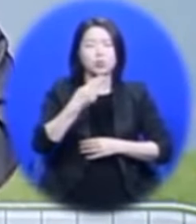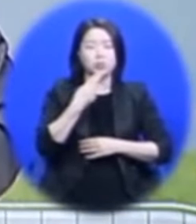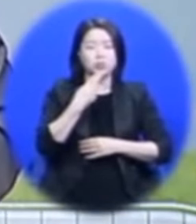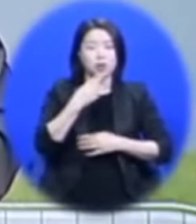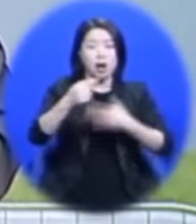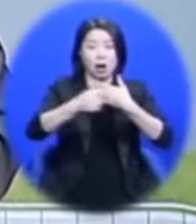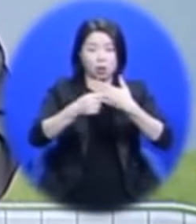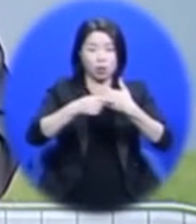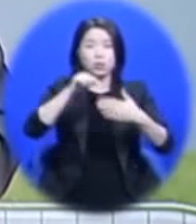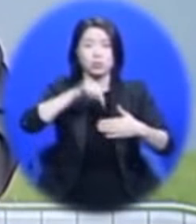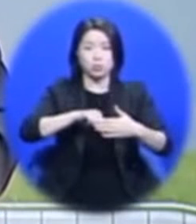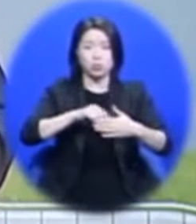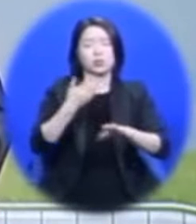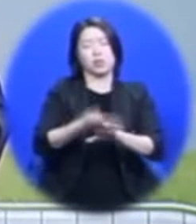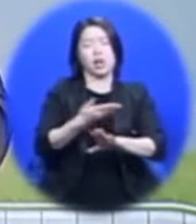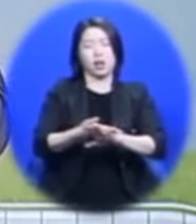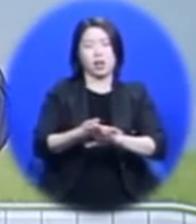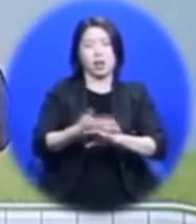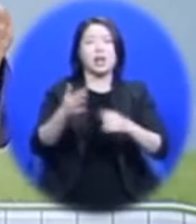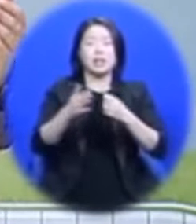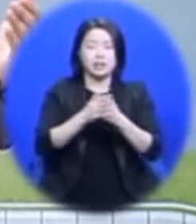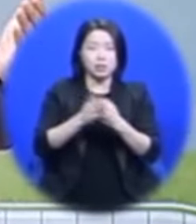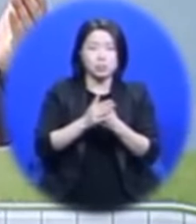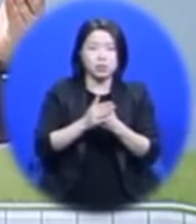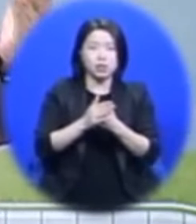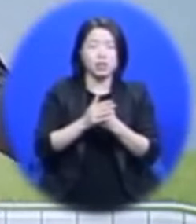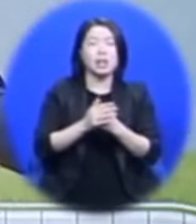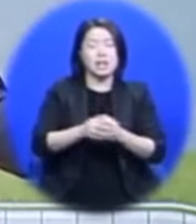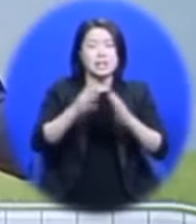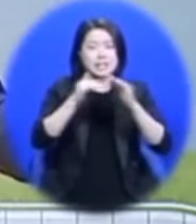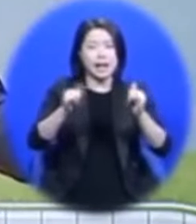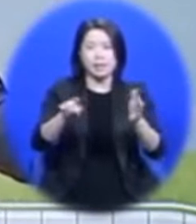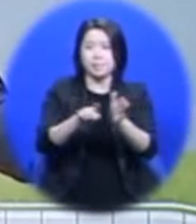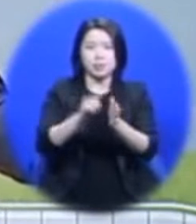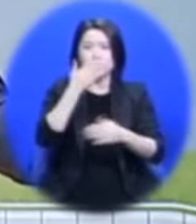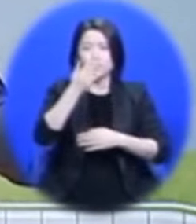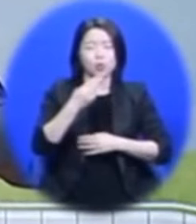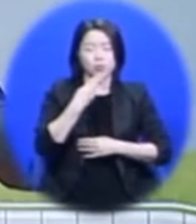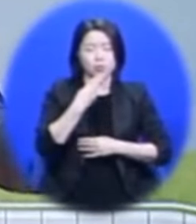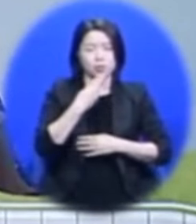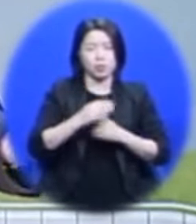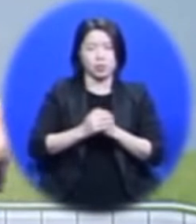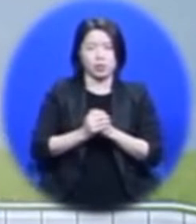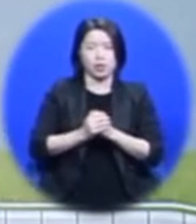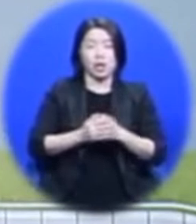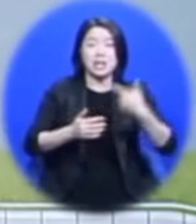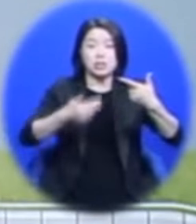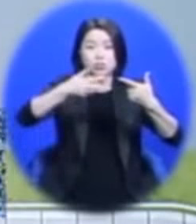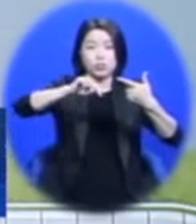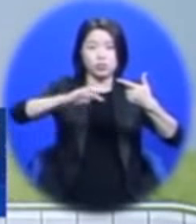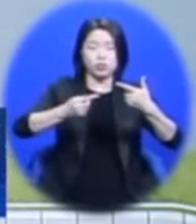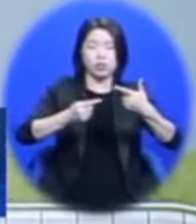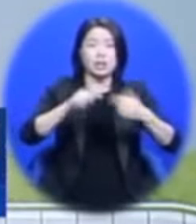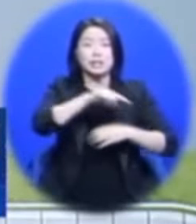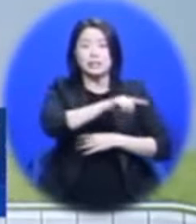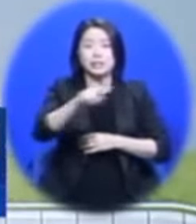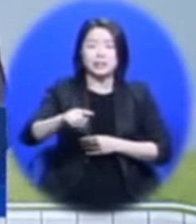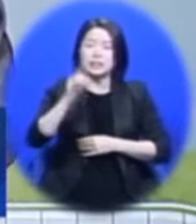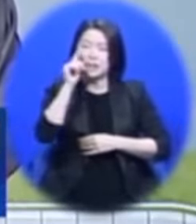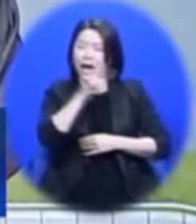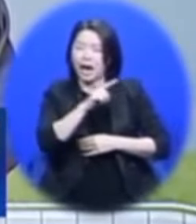너무 다르니까. 그러니까 도대체 사람을 믿을 수가 없어요. 6절에 그들이 악을